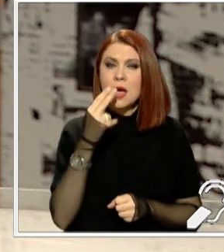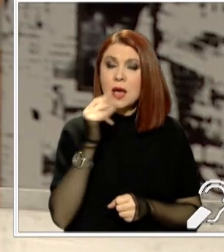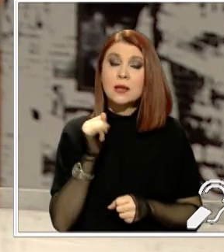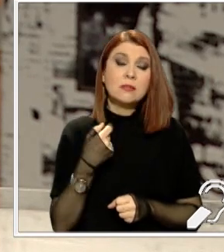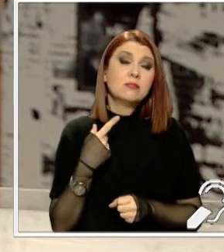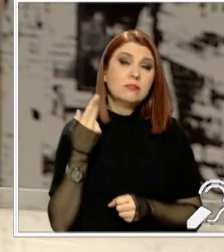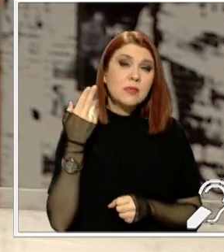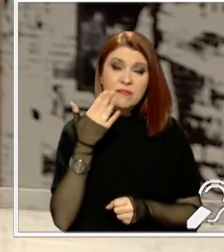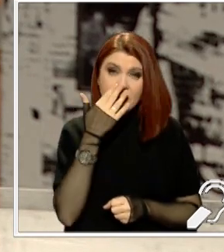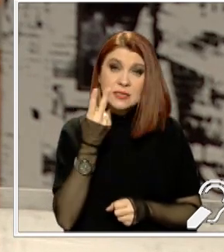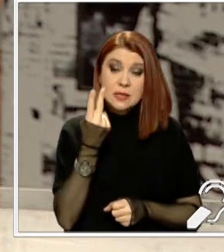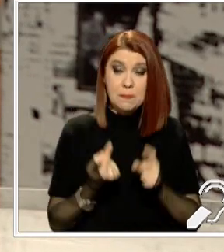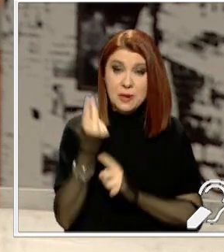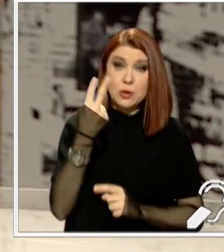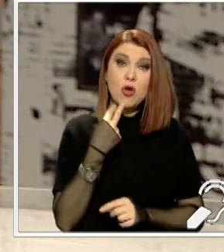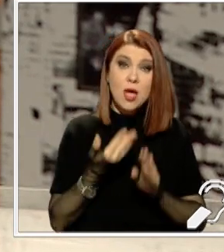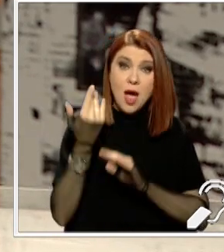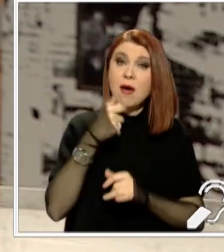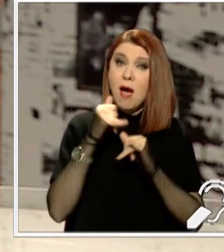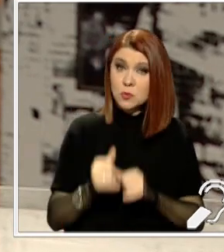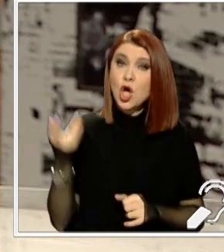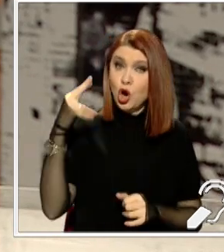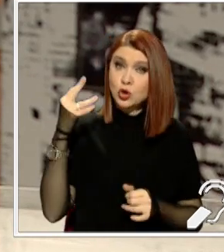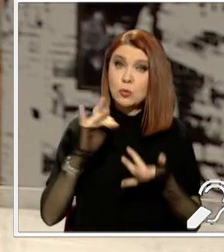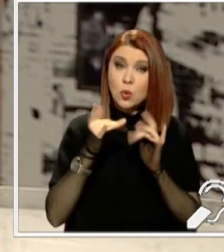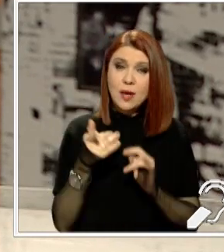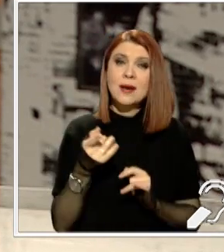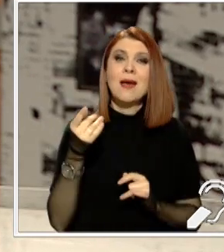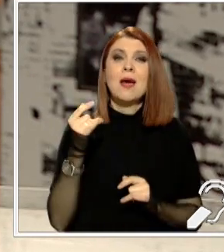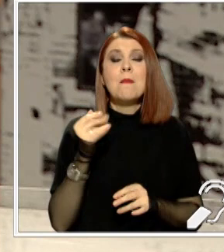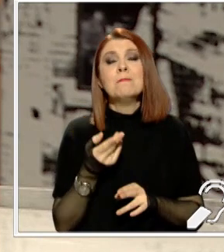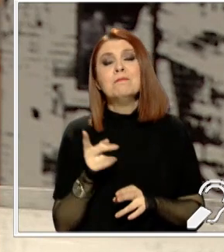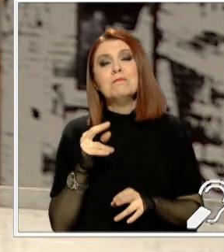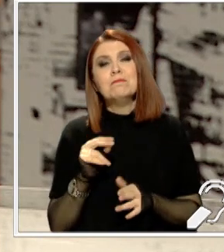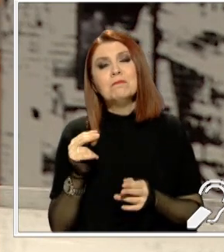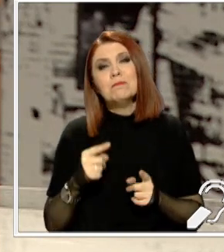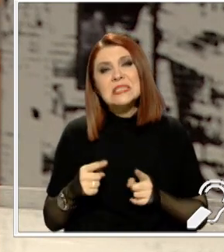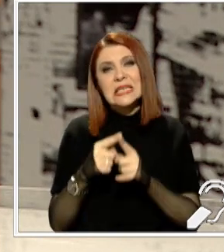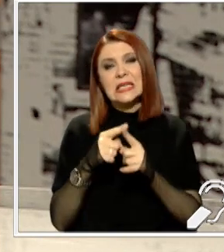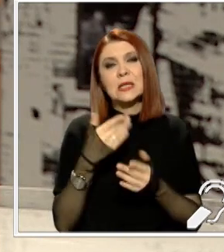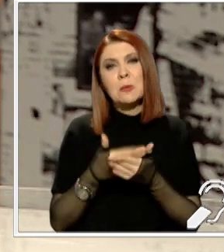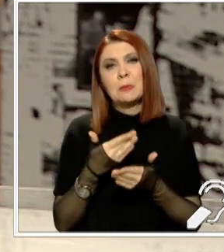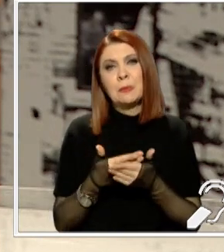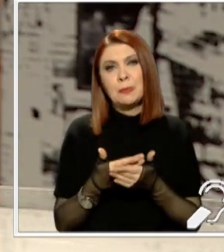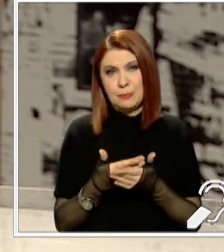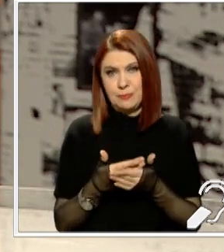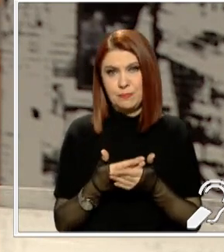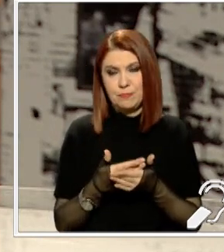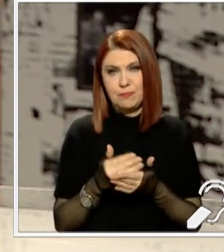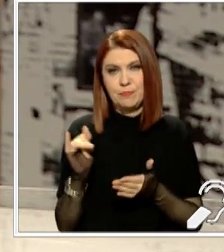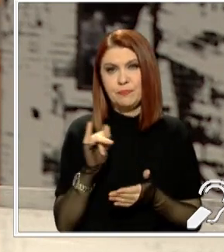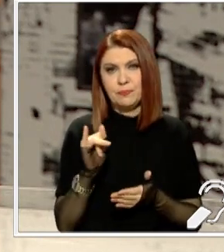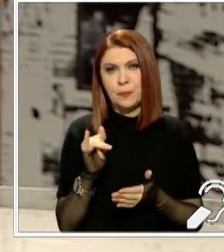spre deosebire de primii 2 ani de pandemie, anul ăsta continuăm cu online, dar el este mai degrabă țintit către